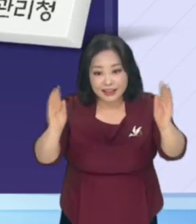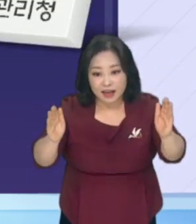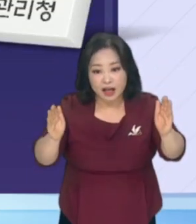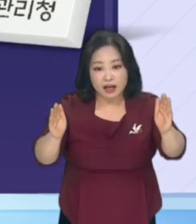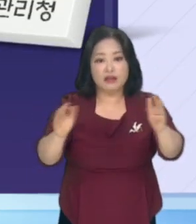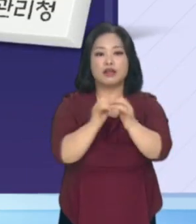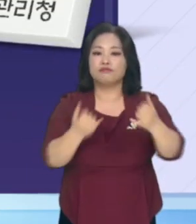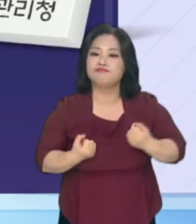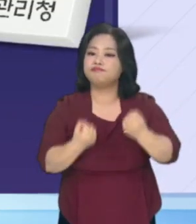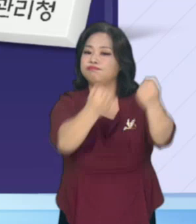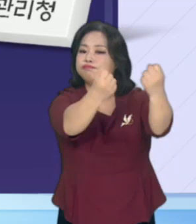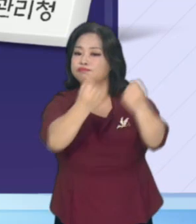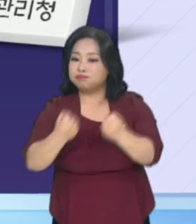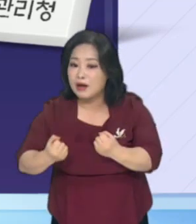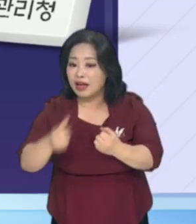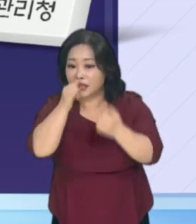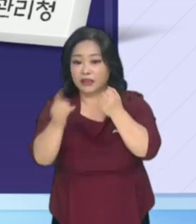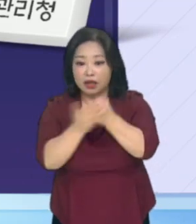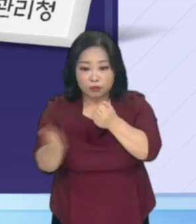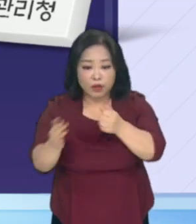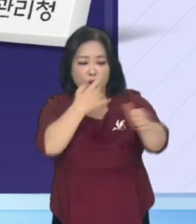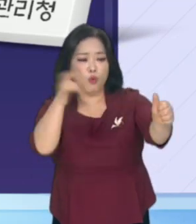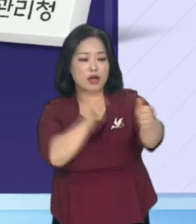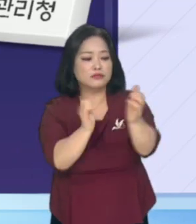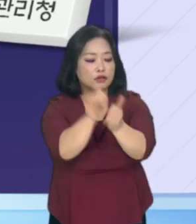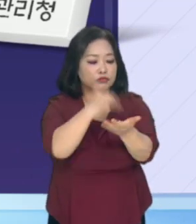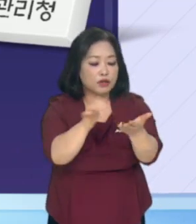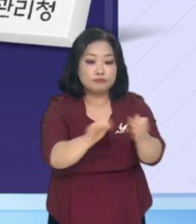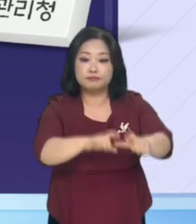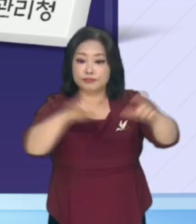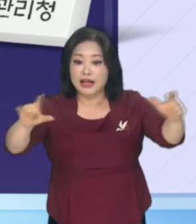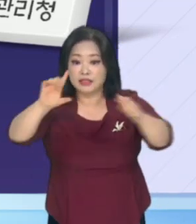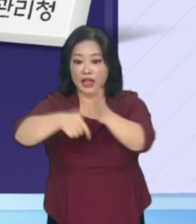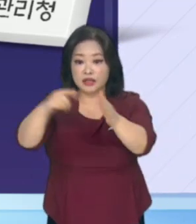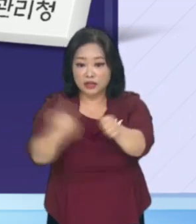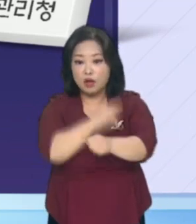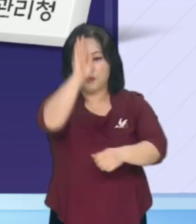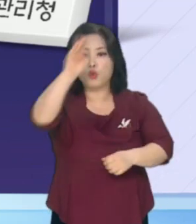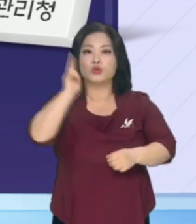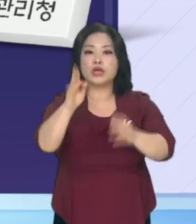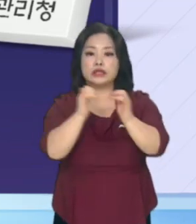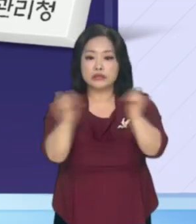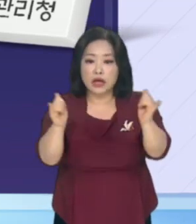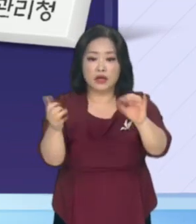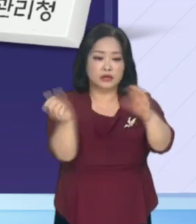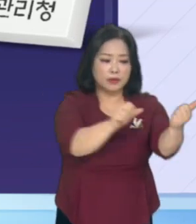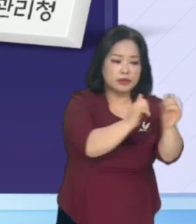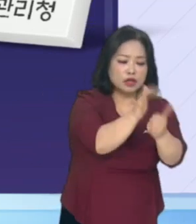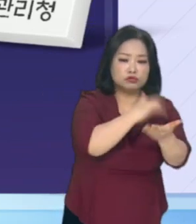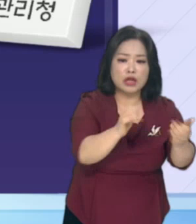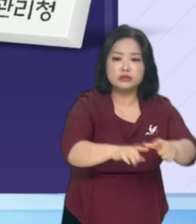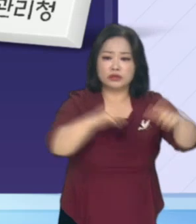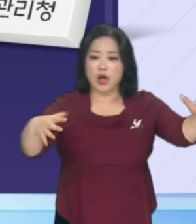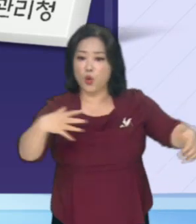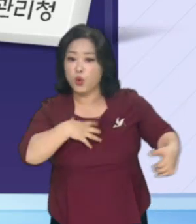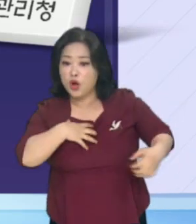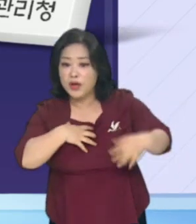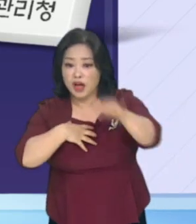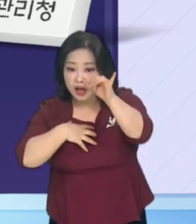대규모 인구 이동에 따라 확진자 규모가 더욱 커지면 위중증 환자와 사망자 수가 다시 증가할 수도